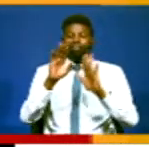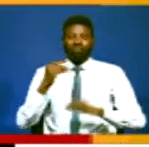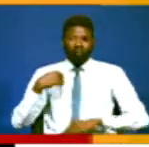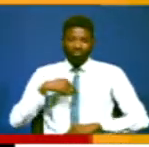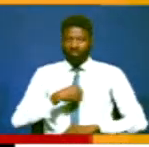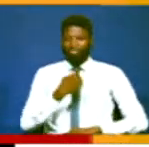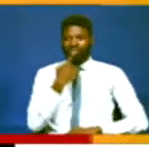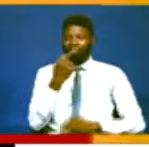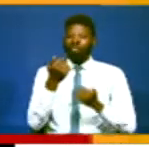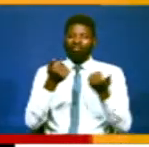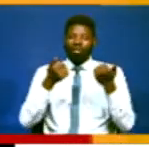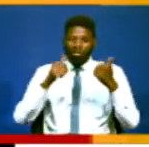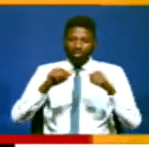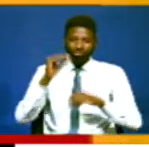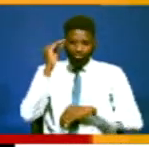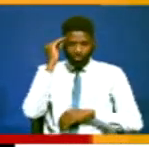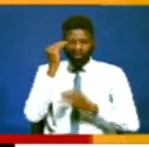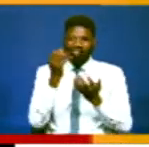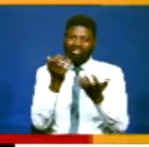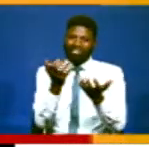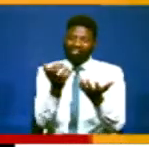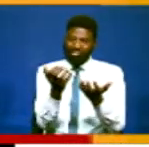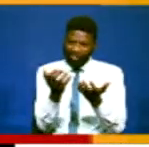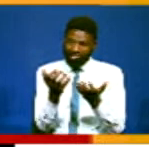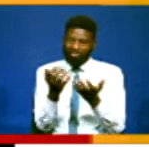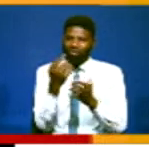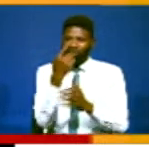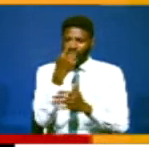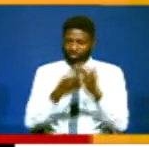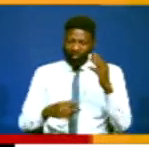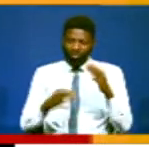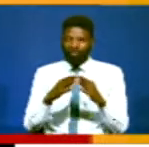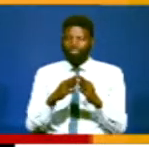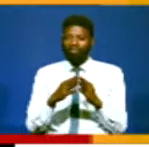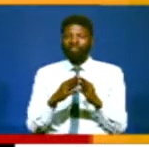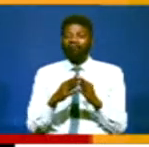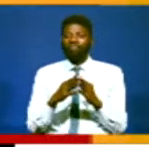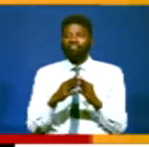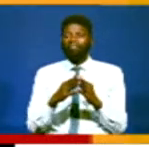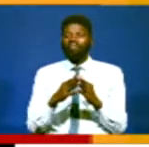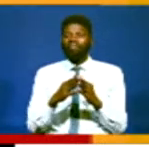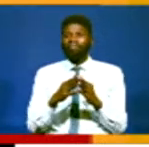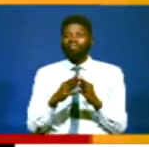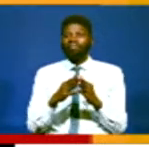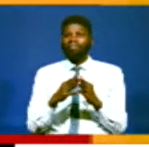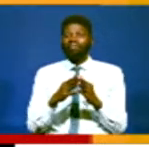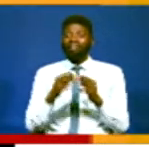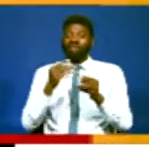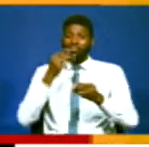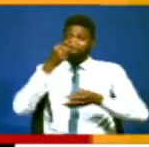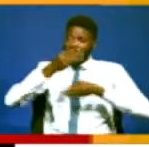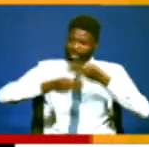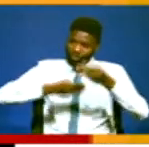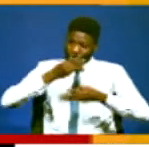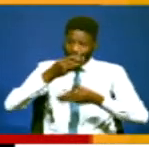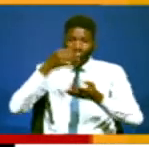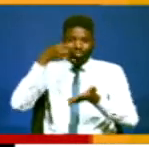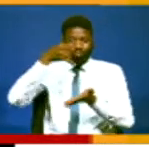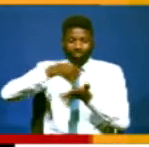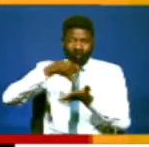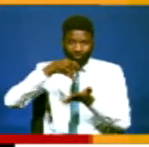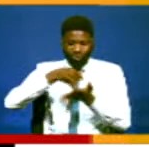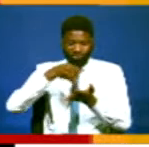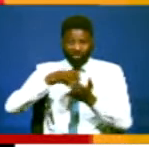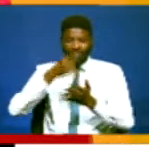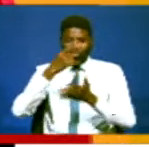yoyote inahitaji nyenzo. Nyenzo ni pamoja na maabara ulivyotaja, ambapo